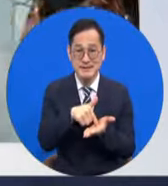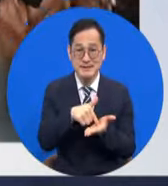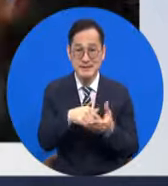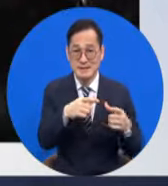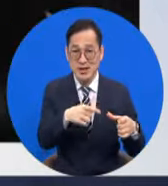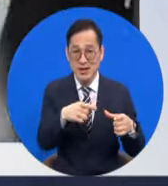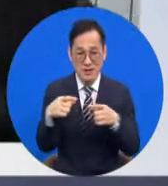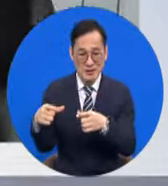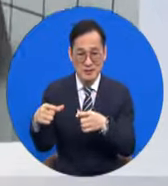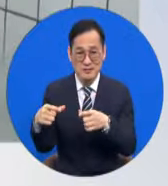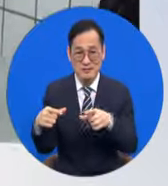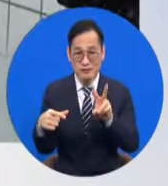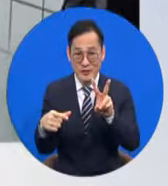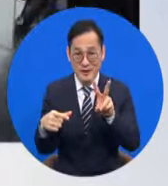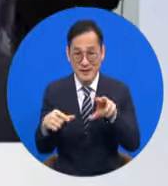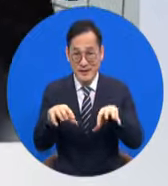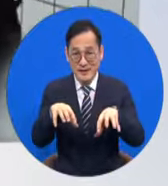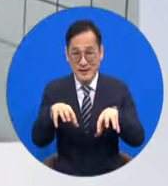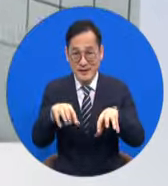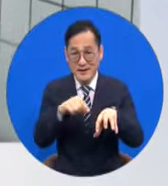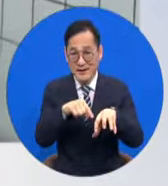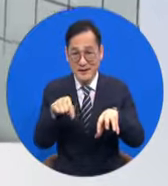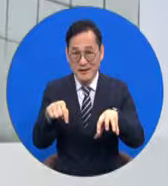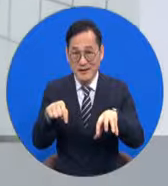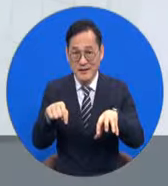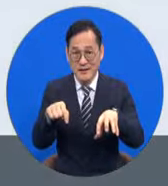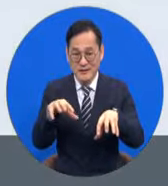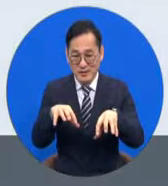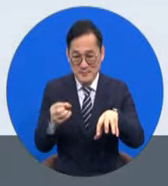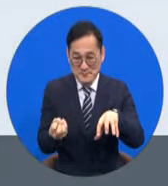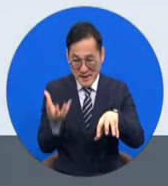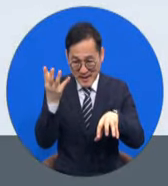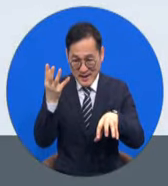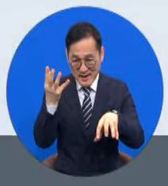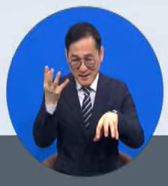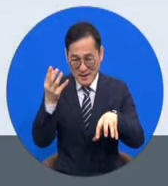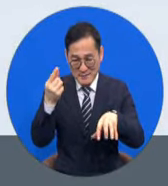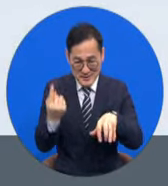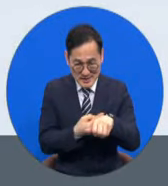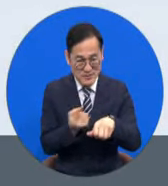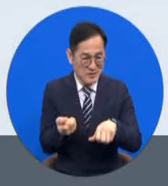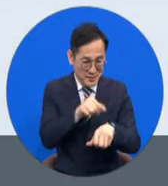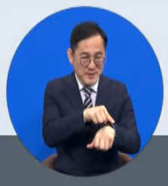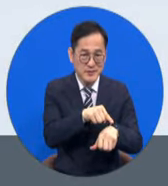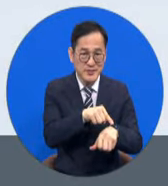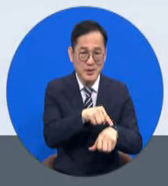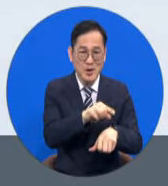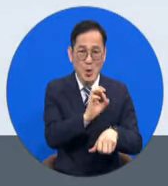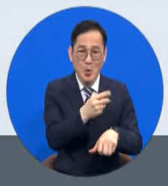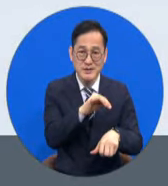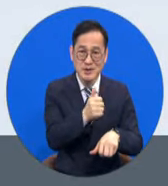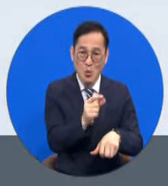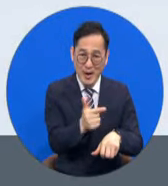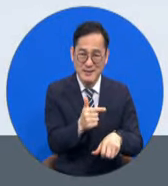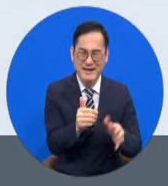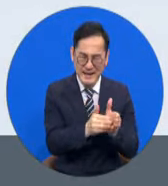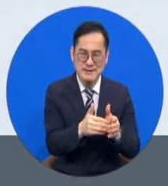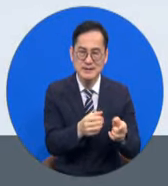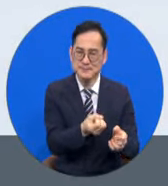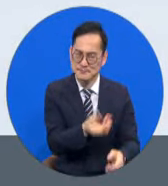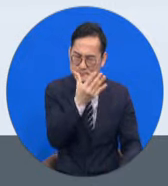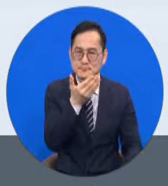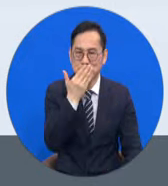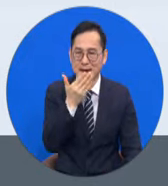하나로 묶여져 있는 거잖아요. 예. 그렇기 때문에 한 군데에서의 영향이 또 오신환 후보한테도 영향을 미칠 수 있을 것 같다. 그런 생각이